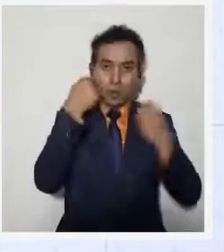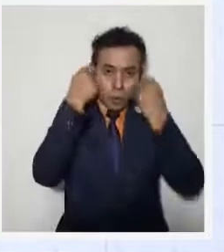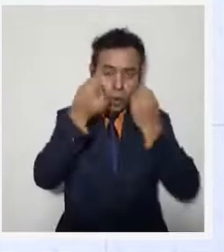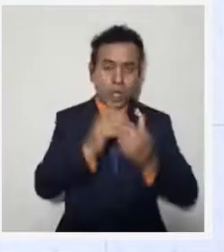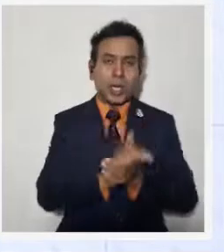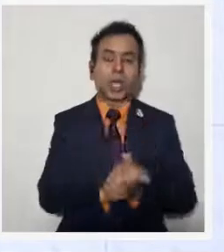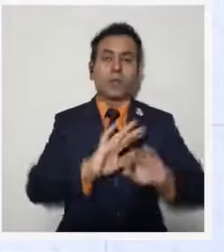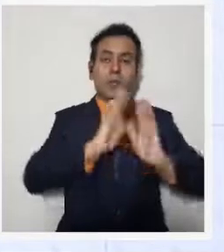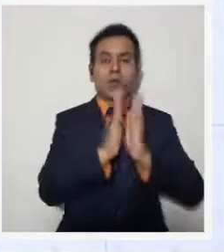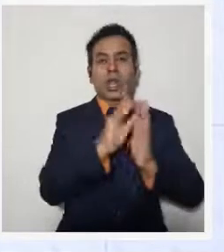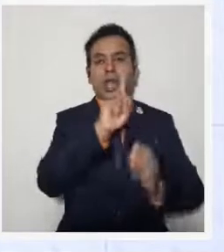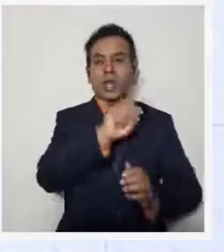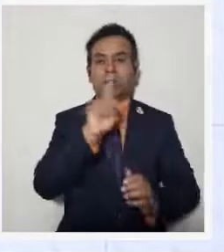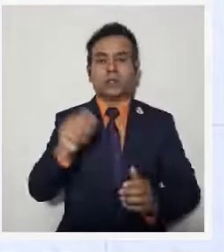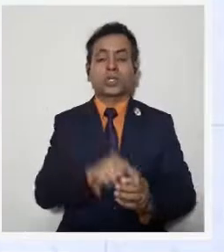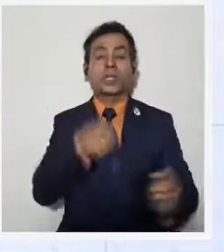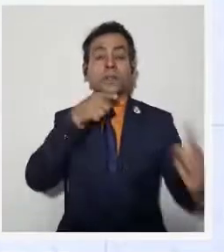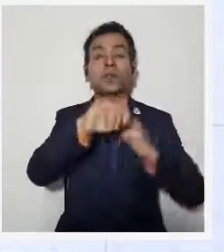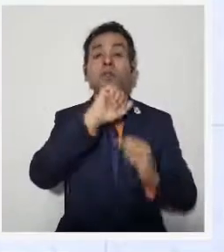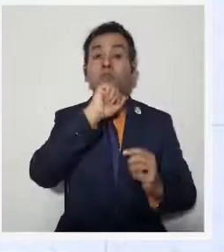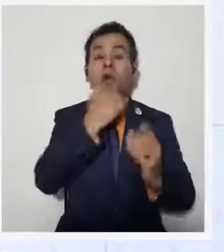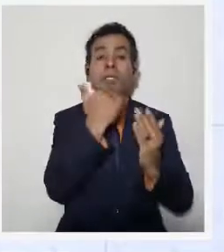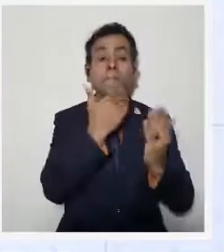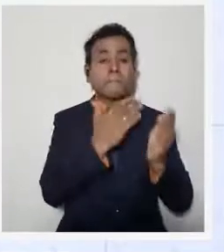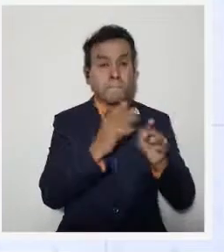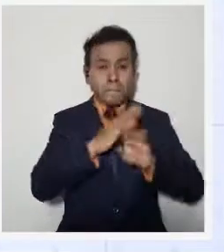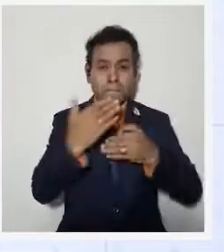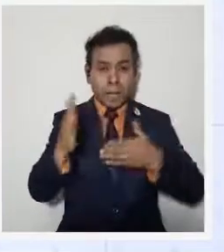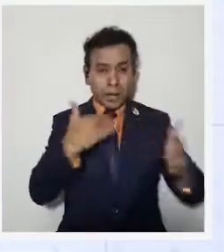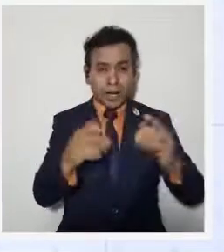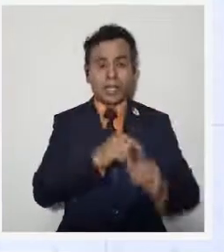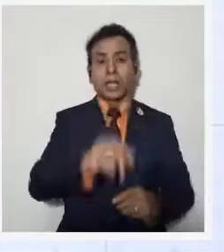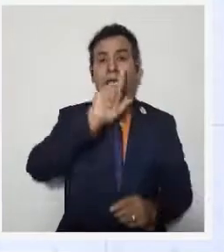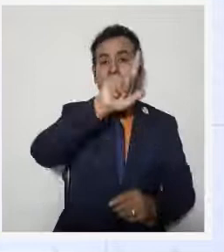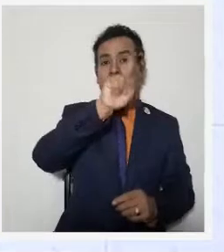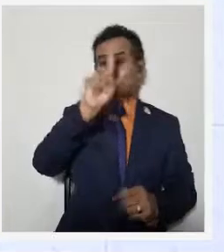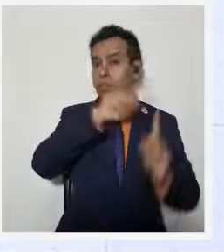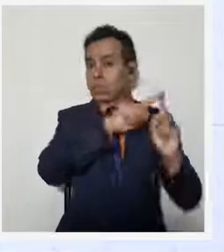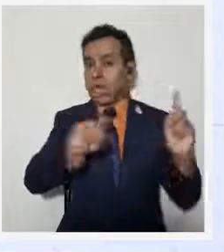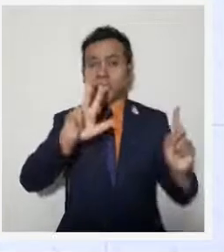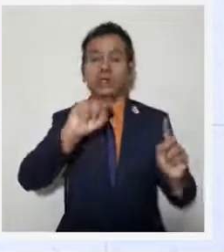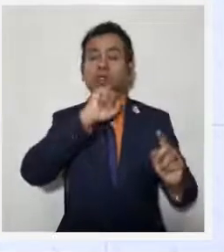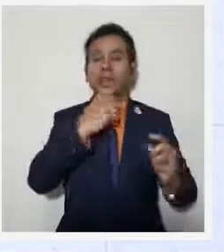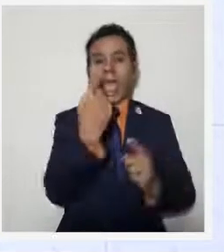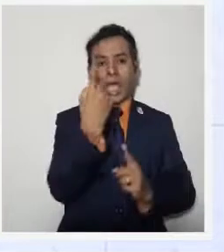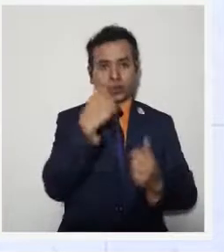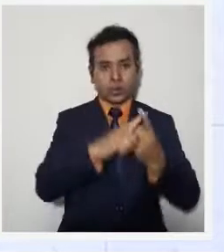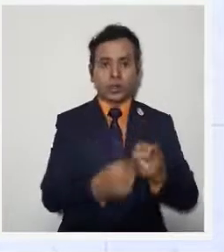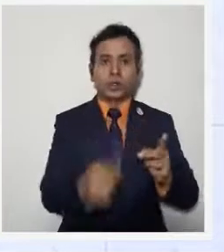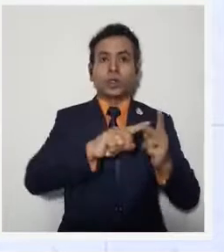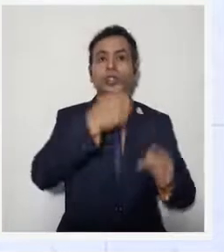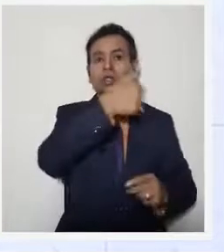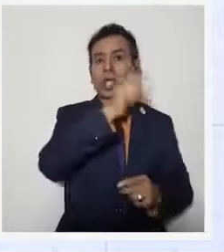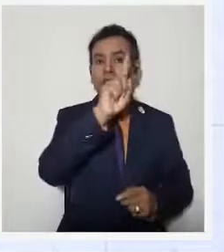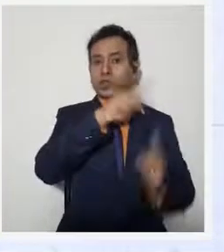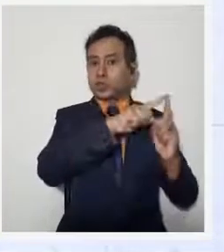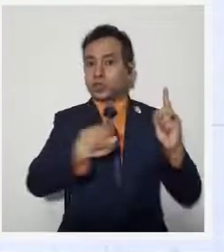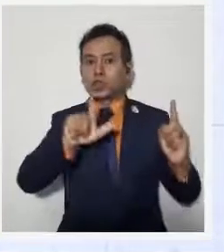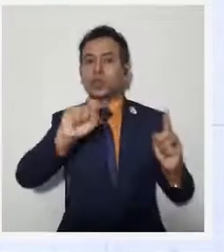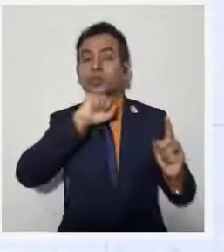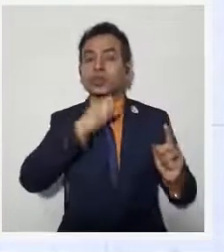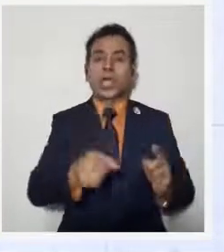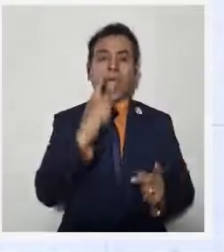বিশ্লেষণে আমাদের 5 জন পুরুষ, 6 জন মহিলা এবং তাদের বয়স বিশ্লেষণে গেলে আমরা দেখছি